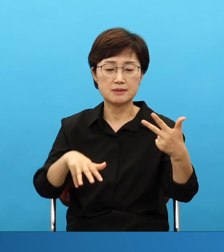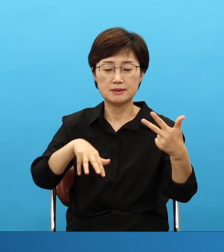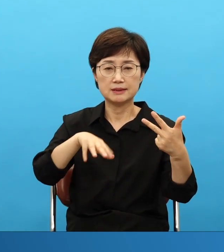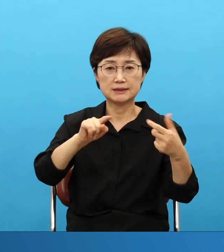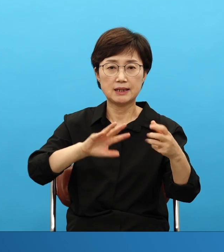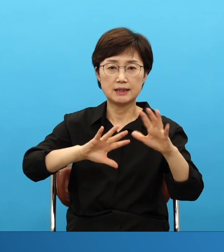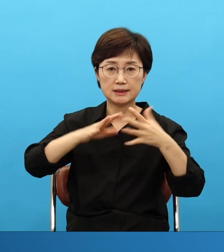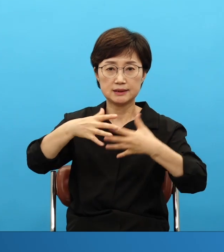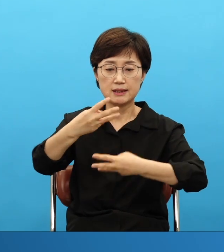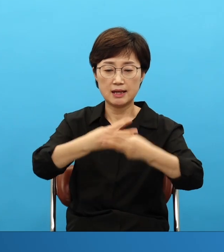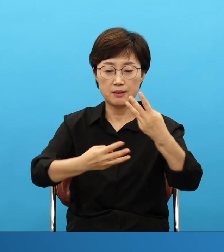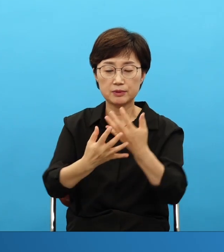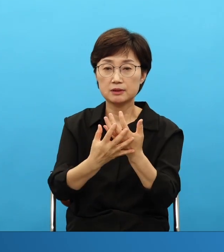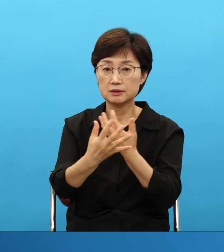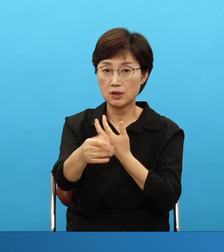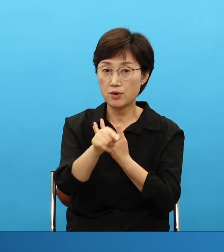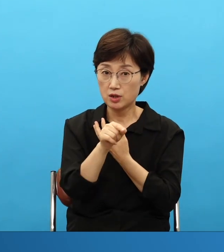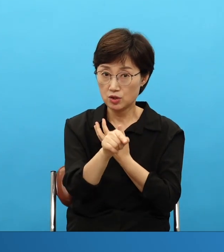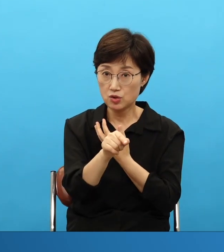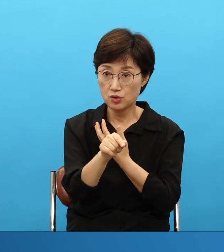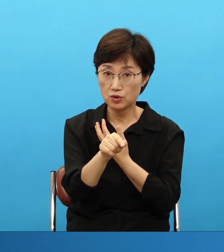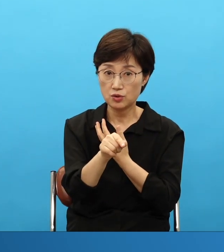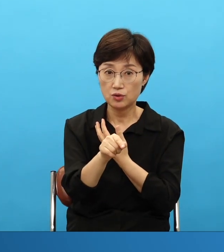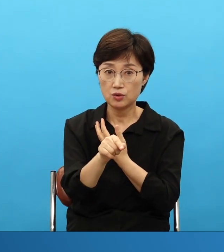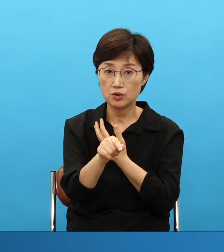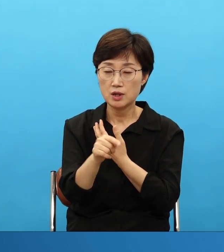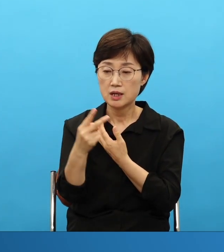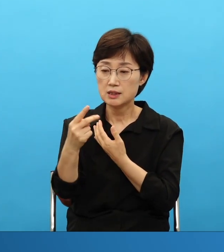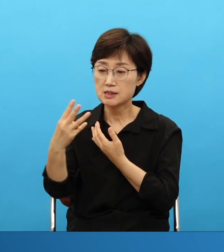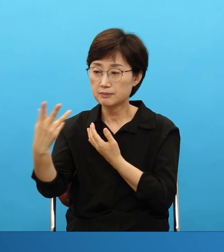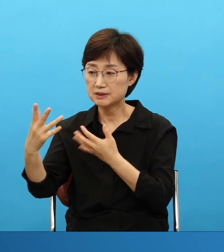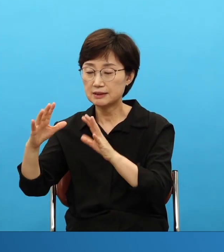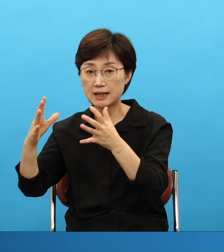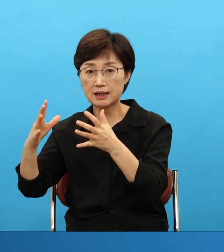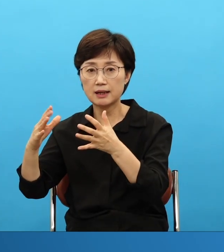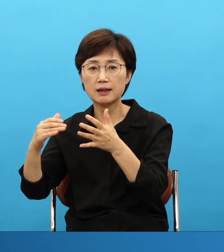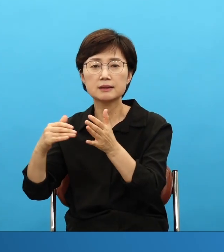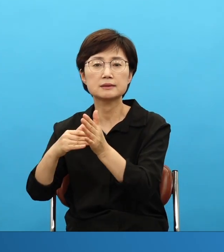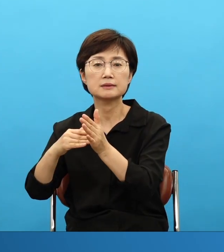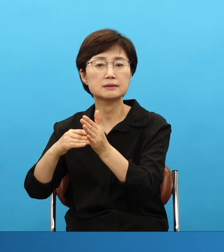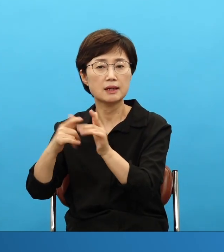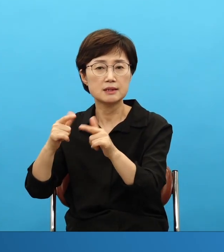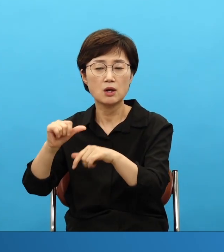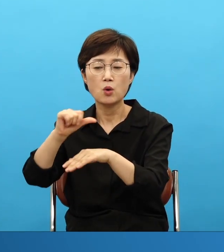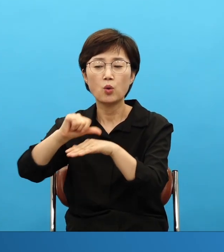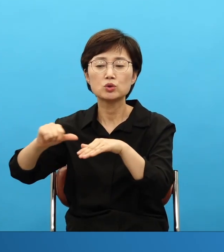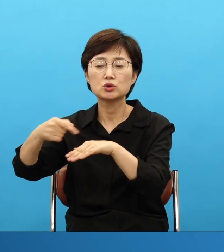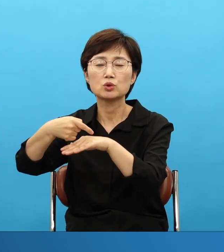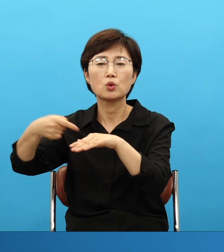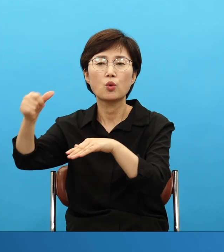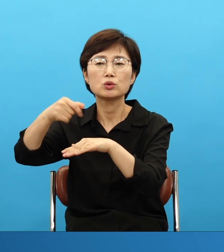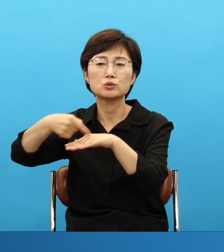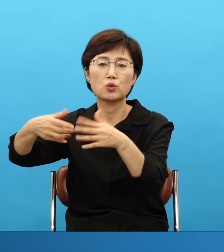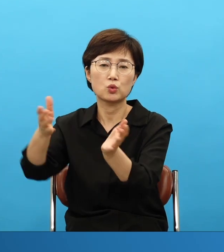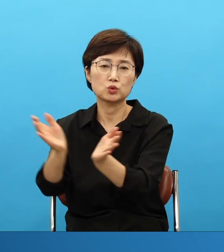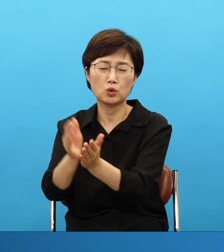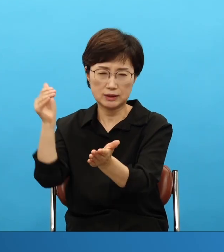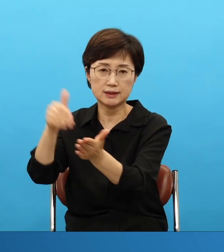27 세계 대에는 27 나라를 넘어 종족을 향한